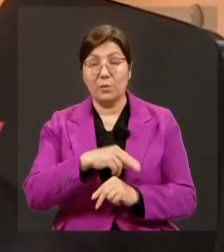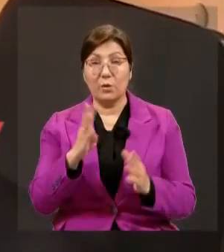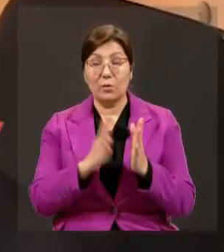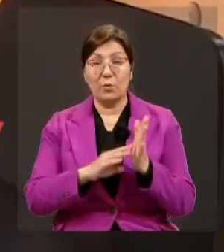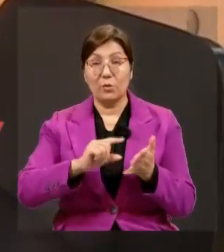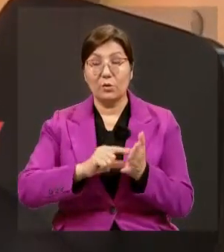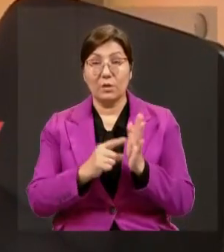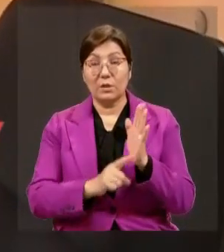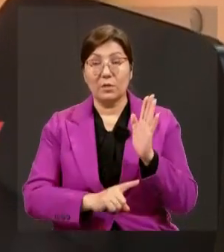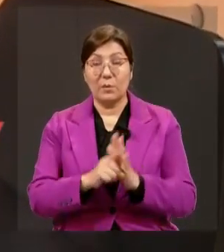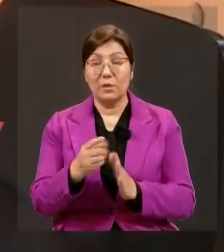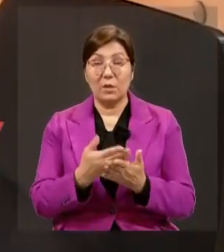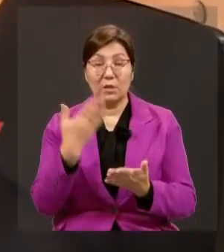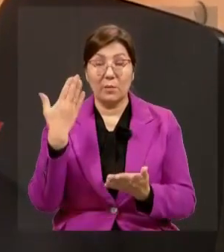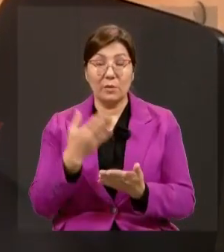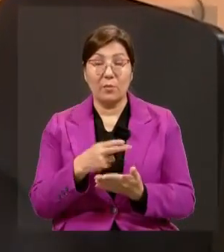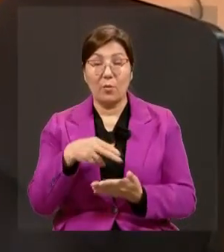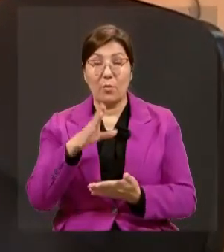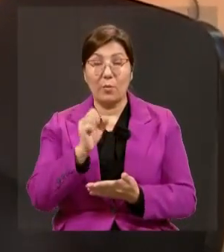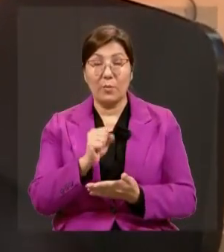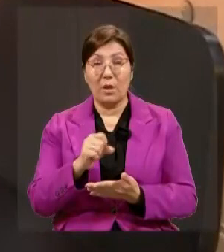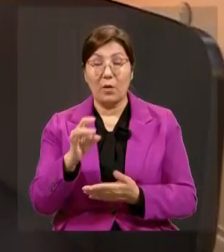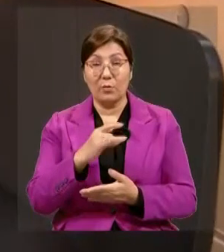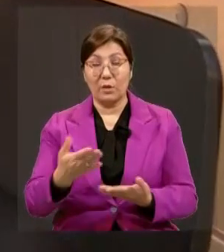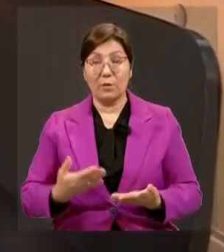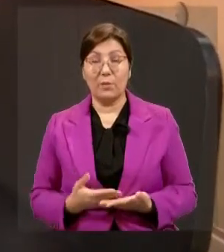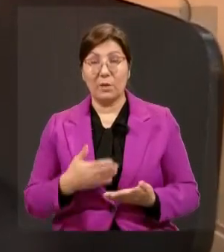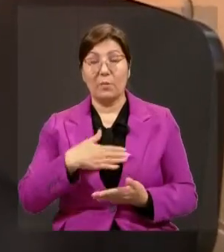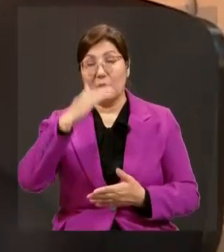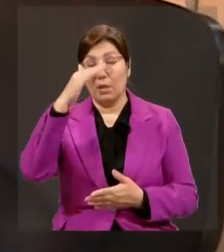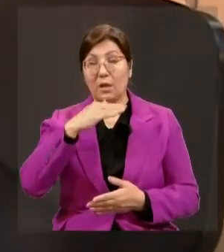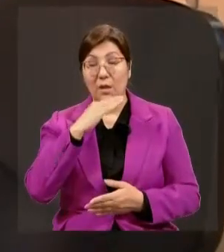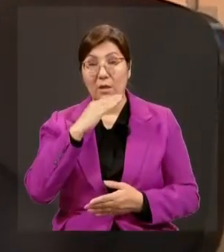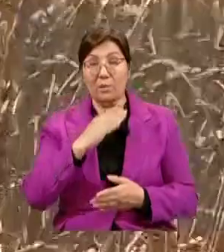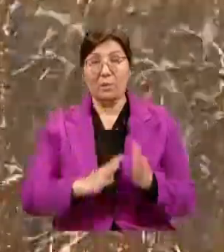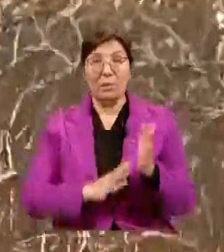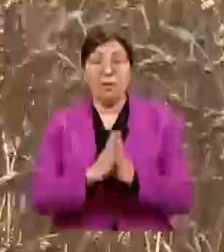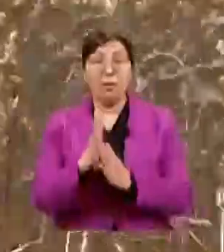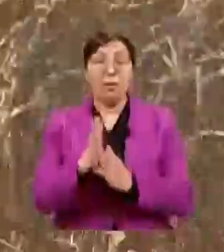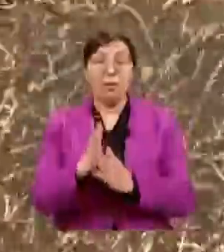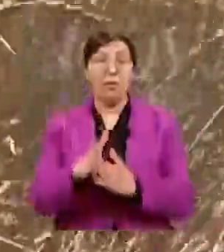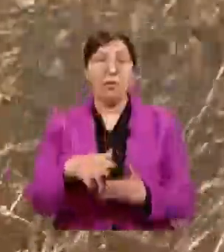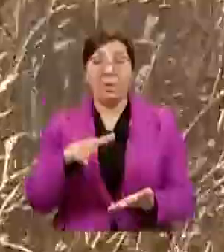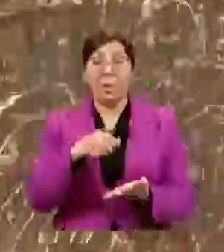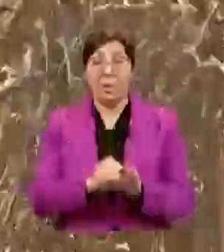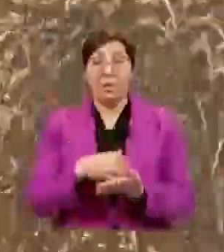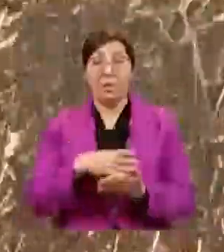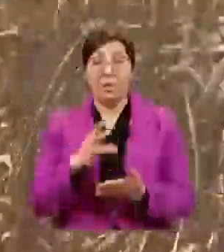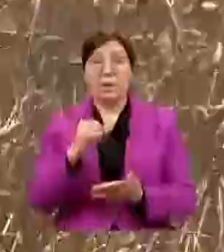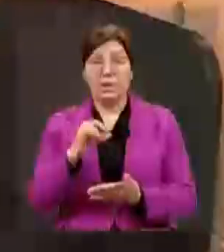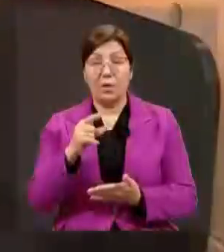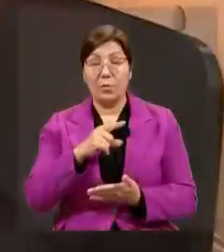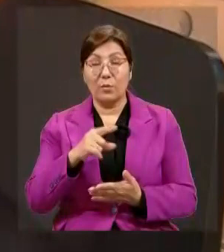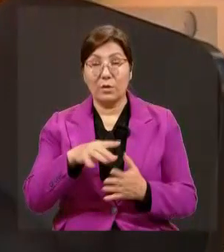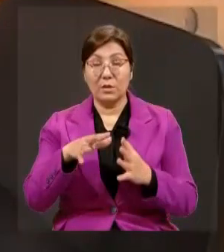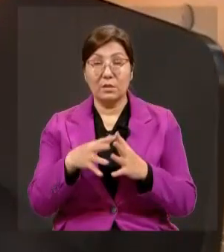сыныпта бастағанмын. Ол кезде Қобда ауданында болдым. Менің әкем де дәл осы егін саласында қызмет еткен. Ал Наурыз шаруа қожалығында 10